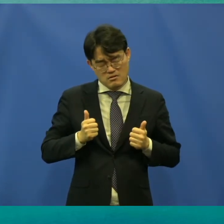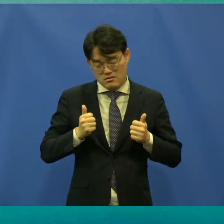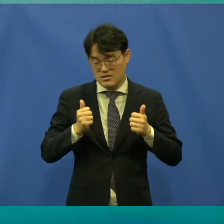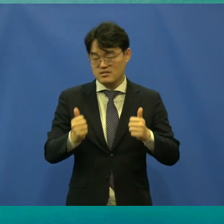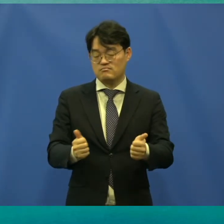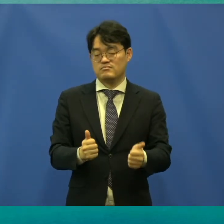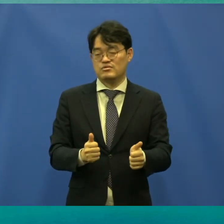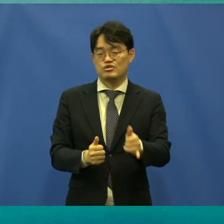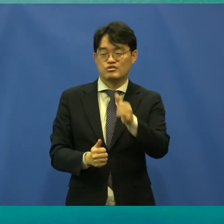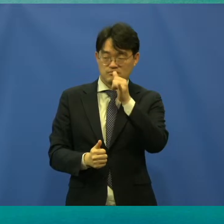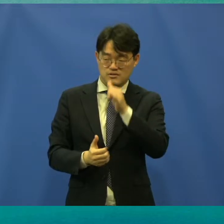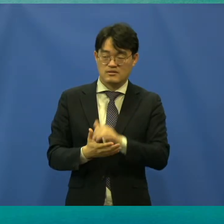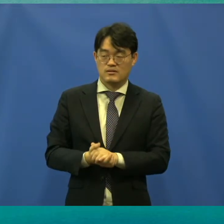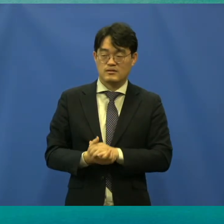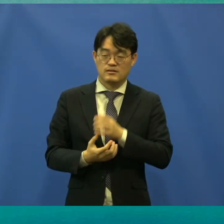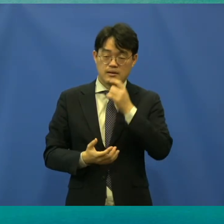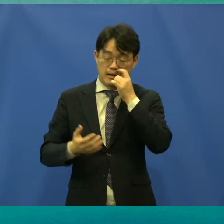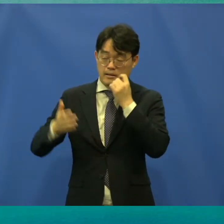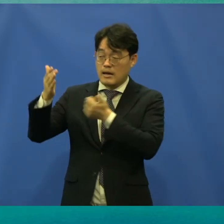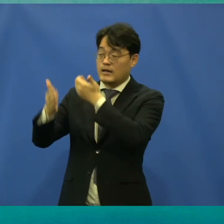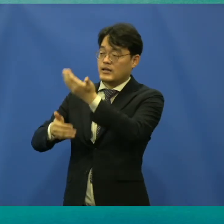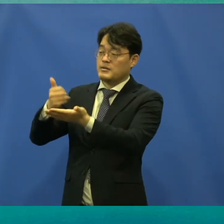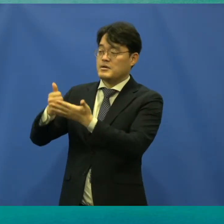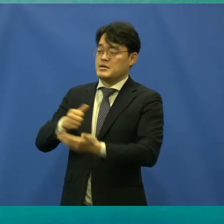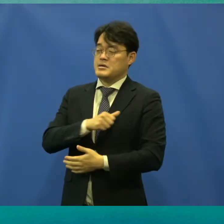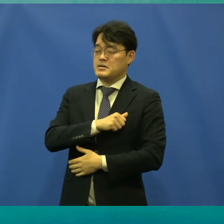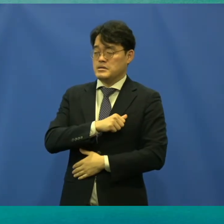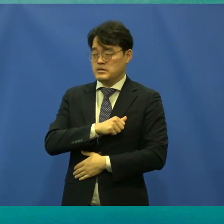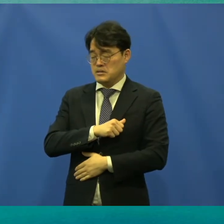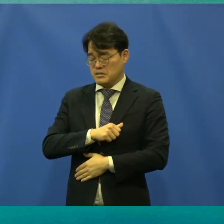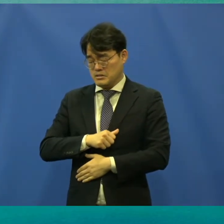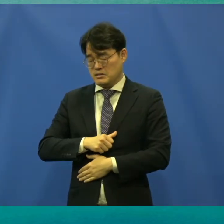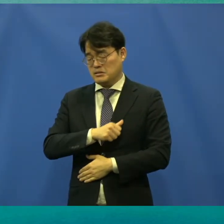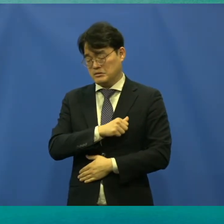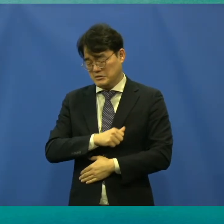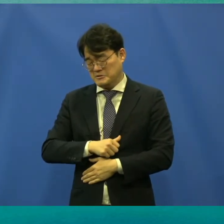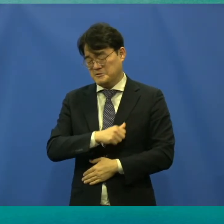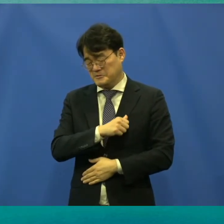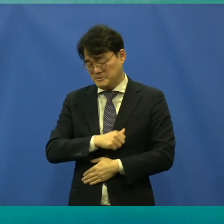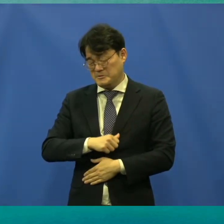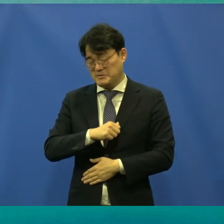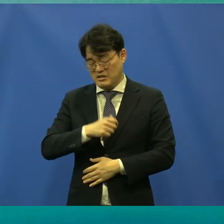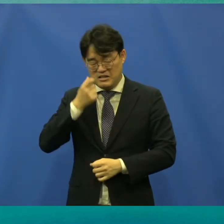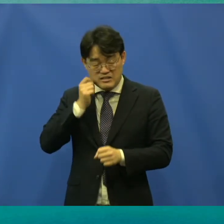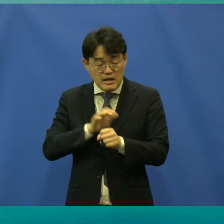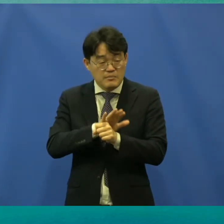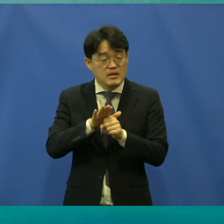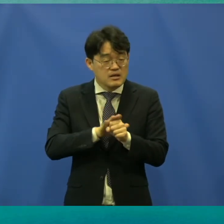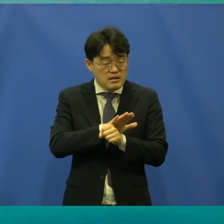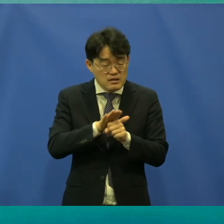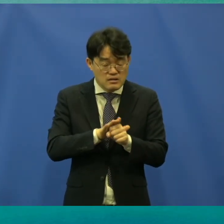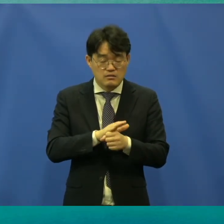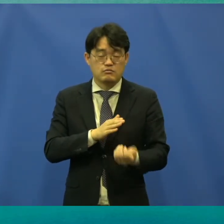됩니다. 하나님의 인내와 자비하심의 손길이 안 미친 곳이 없습니다.